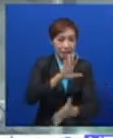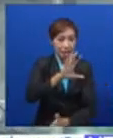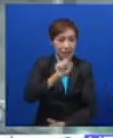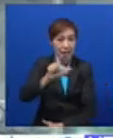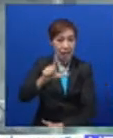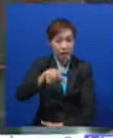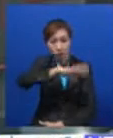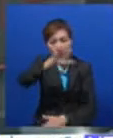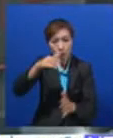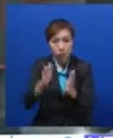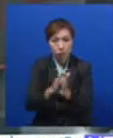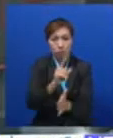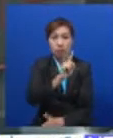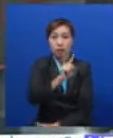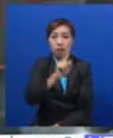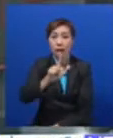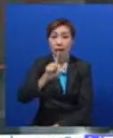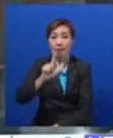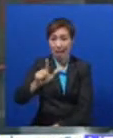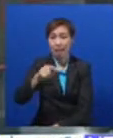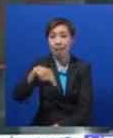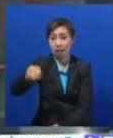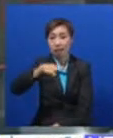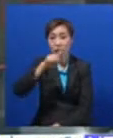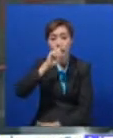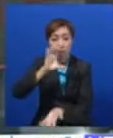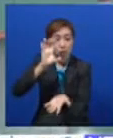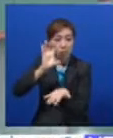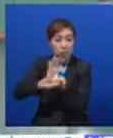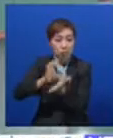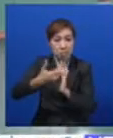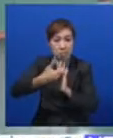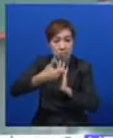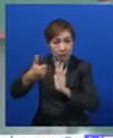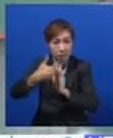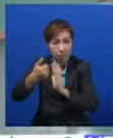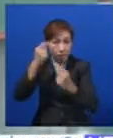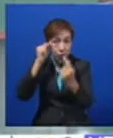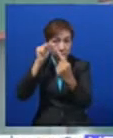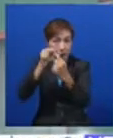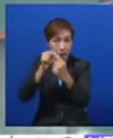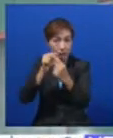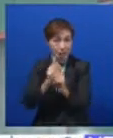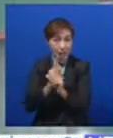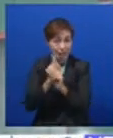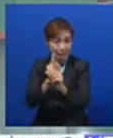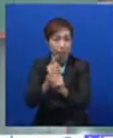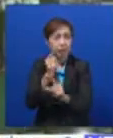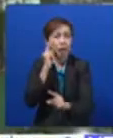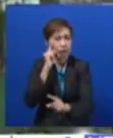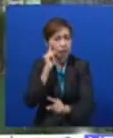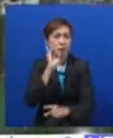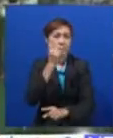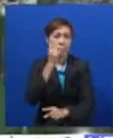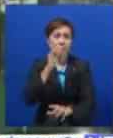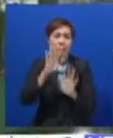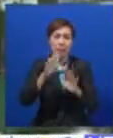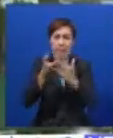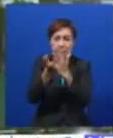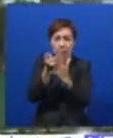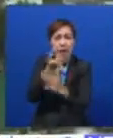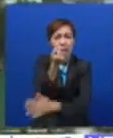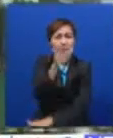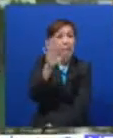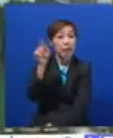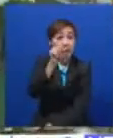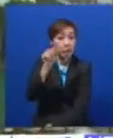งสิ้นกว่า1ล้านล้านบาทเนี่ยนะคะซึ่งหากว่าสามารถเบิกจ่ายได้ตามที่สสค.ประเมินไว้เพียงแค่ร้อยละ15ของวงเ